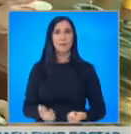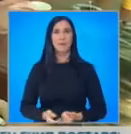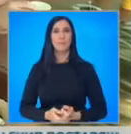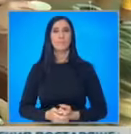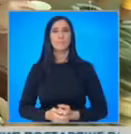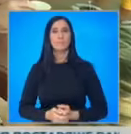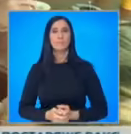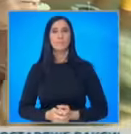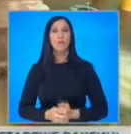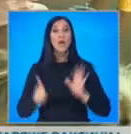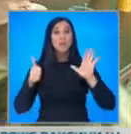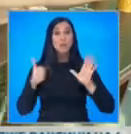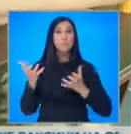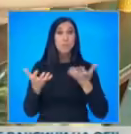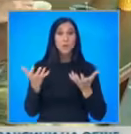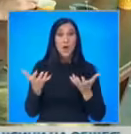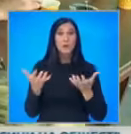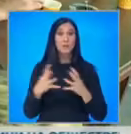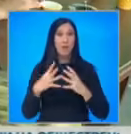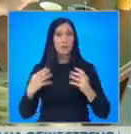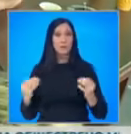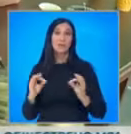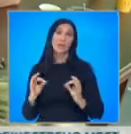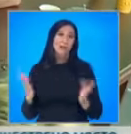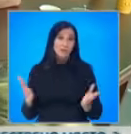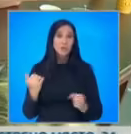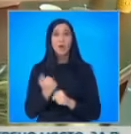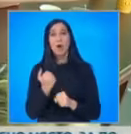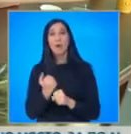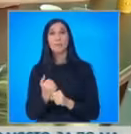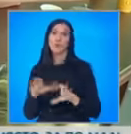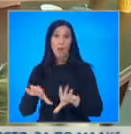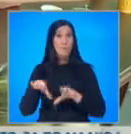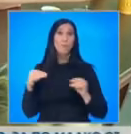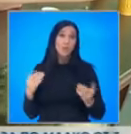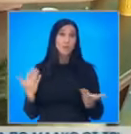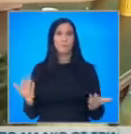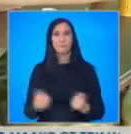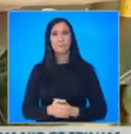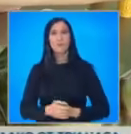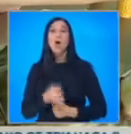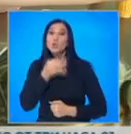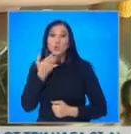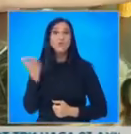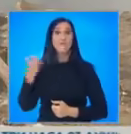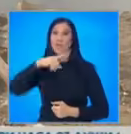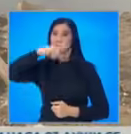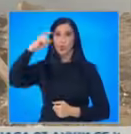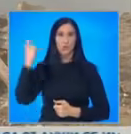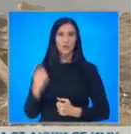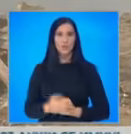Ще търпиме. 6 пожарни са гасили там пожара. Така че работата е поета, но случва се в тези